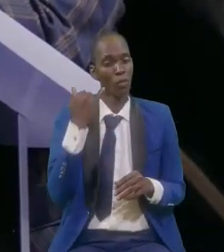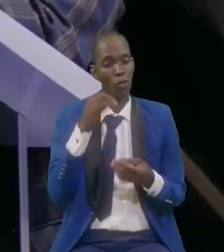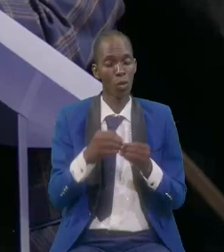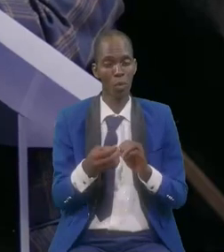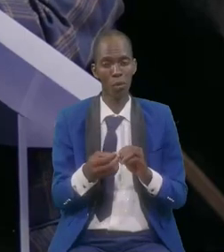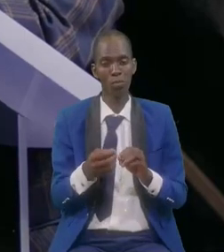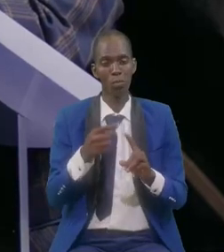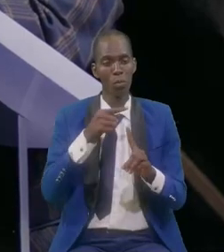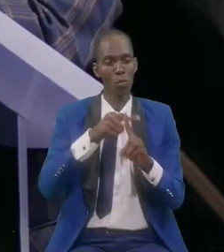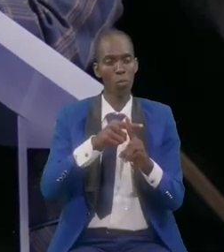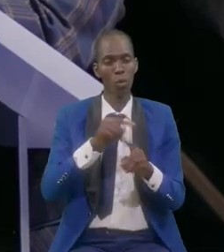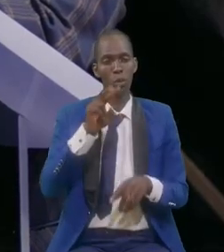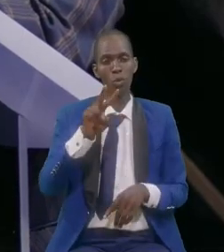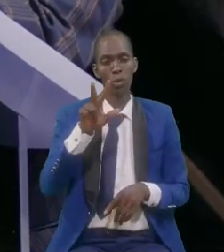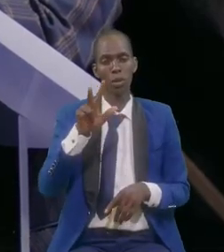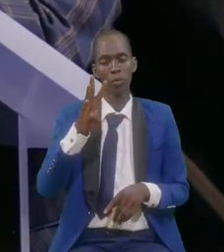Plus 234.